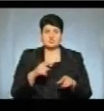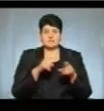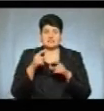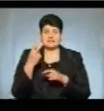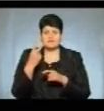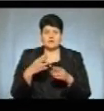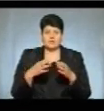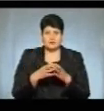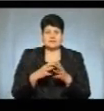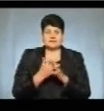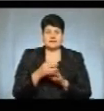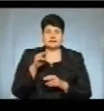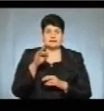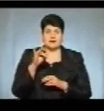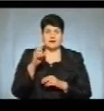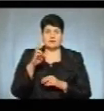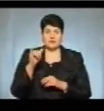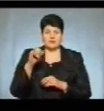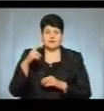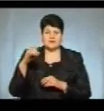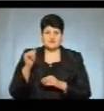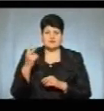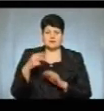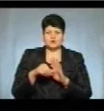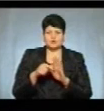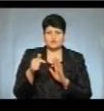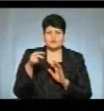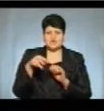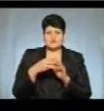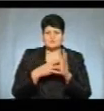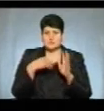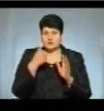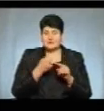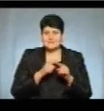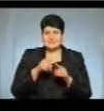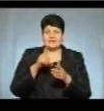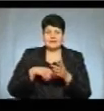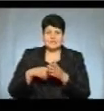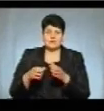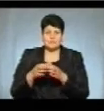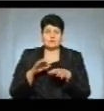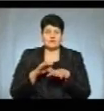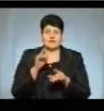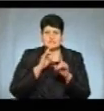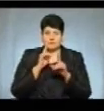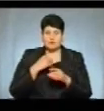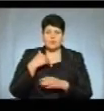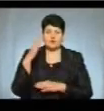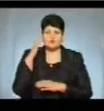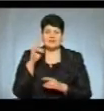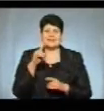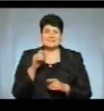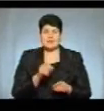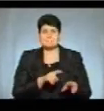громади села Трибухівці Бучацького району. 26 грудня 2018 року ці релігійні громади провели збори і проголосували за